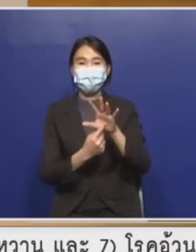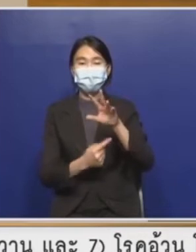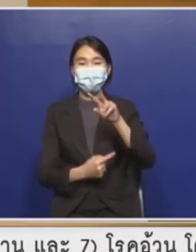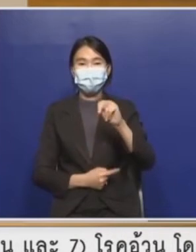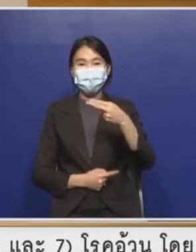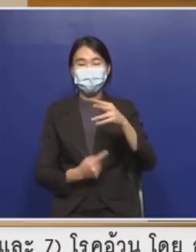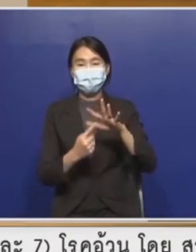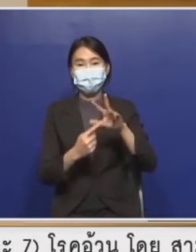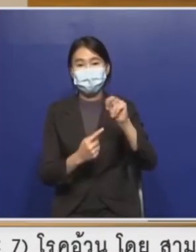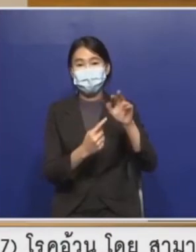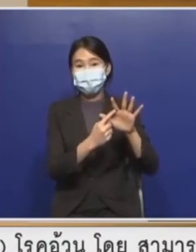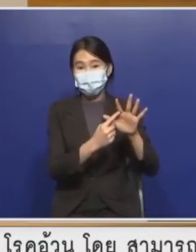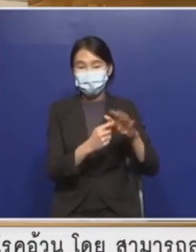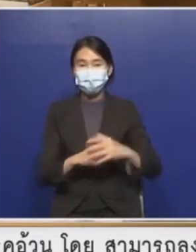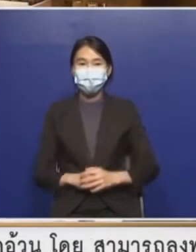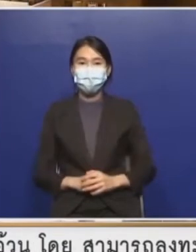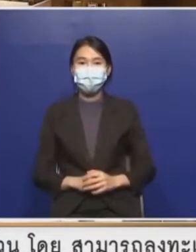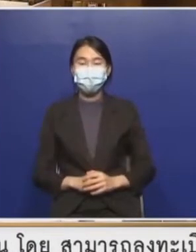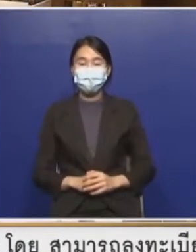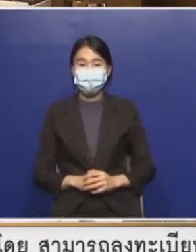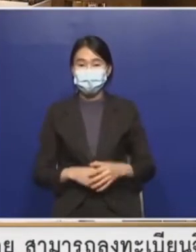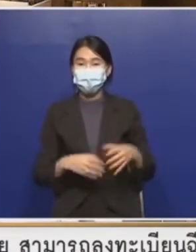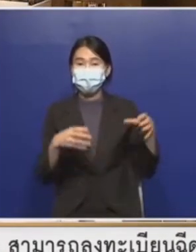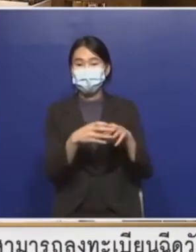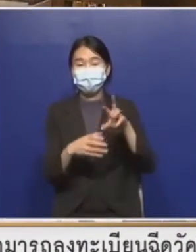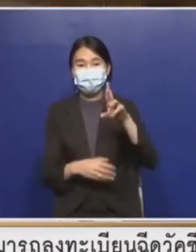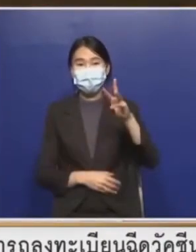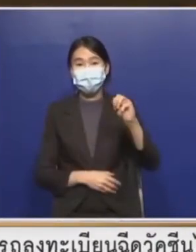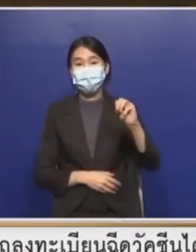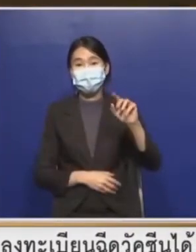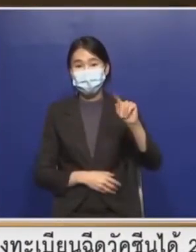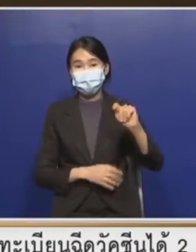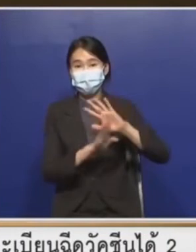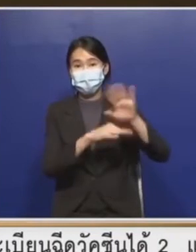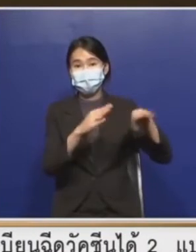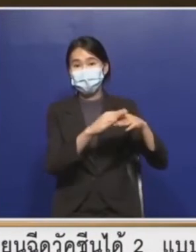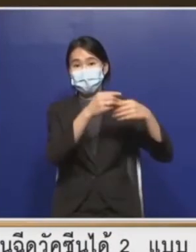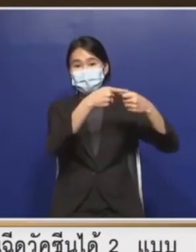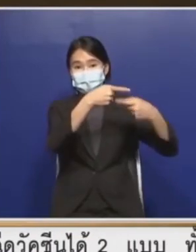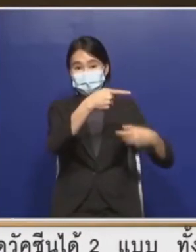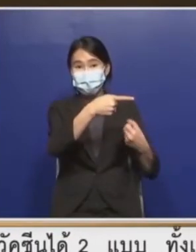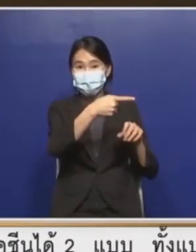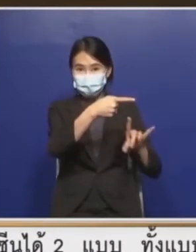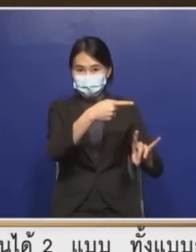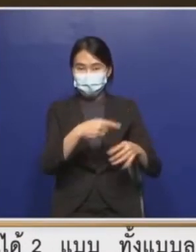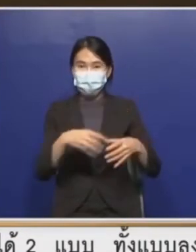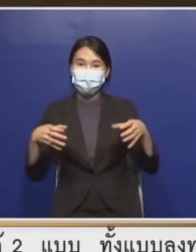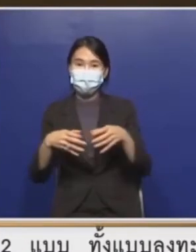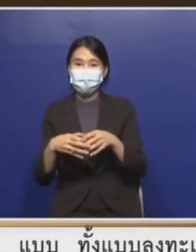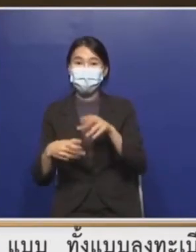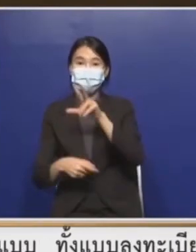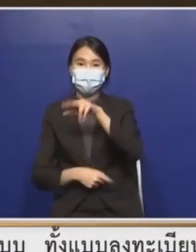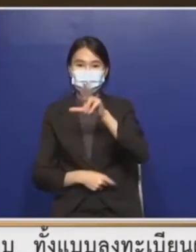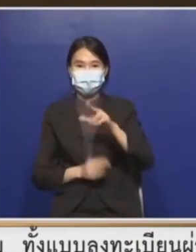า ครับเป็นส่วนของคณะรัฐมนตรีนะครับต่อไปเป็นส่วนของพรรคเพื่อไทย15ท่